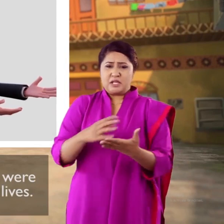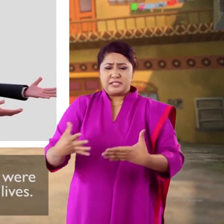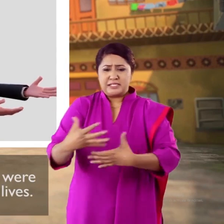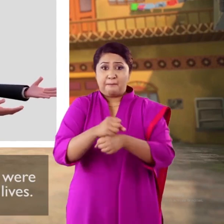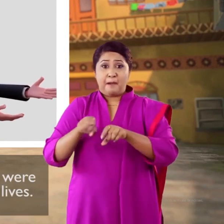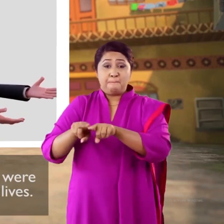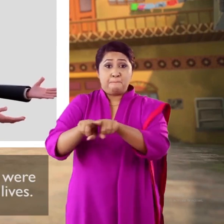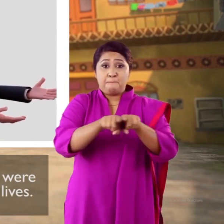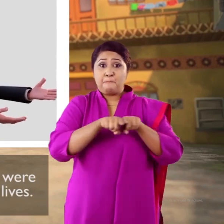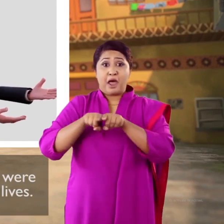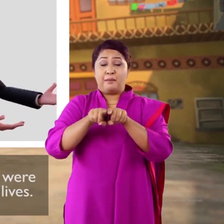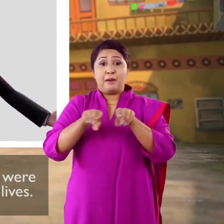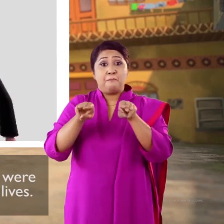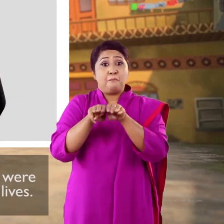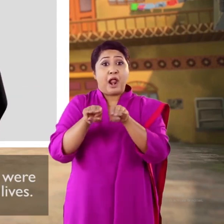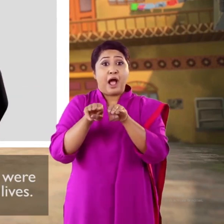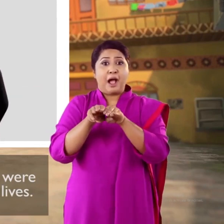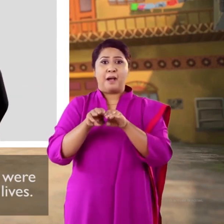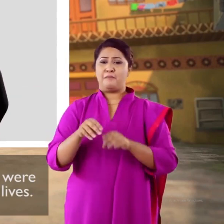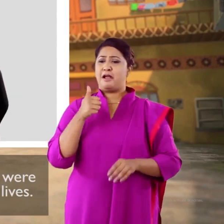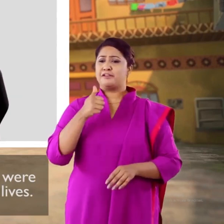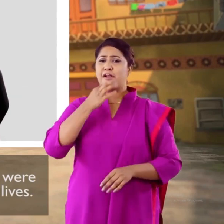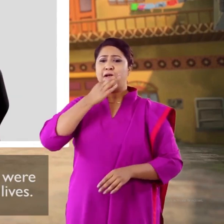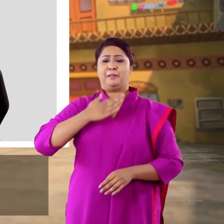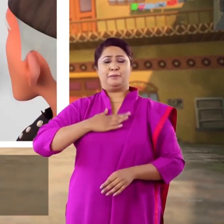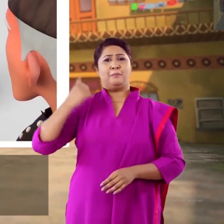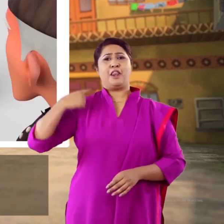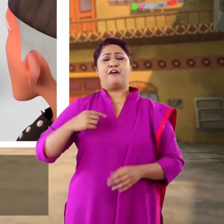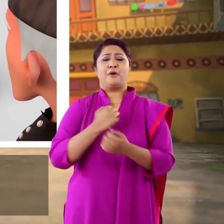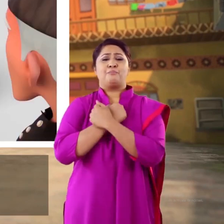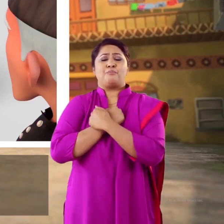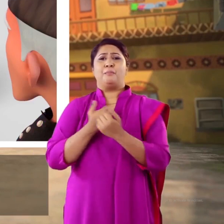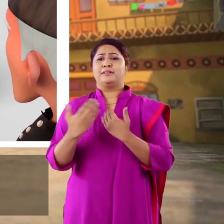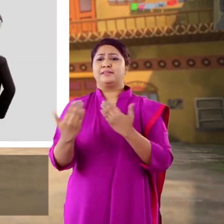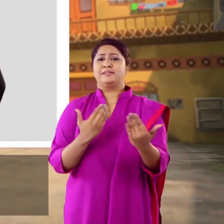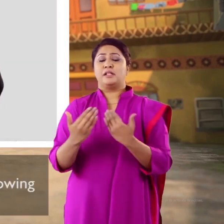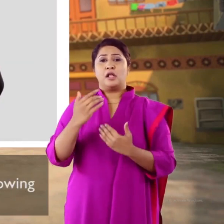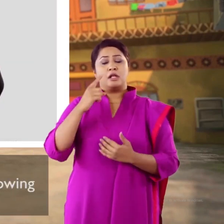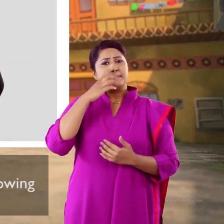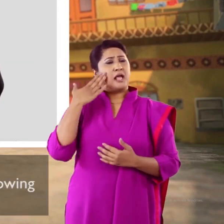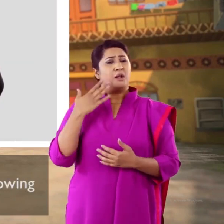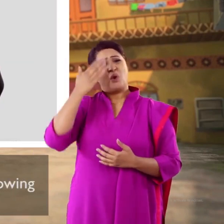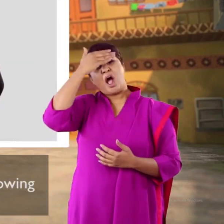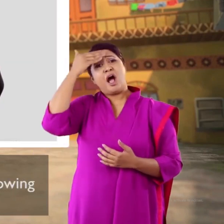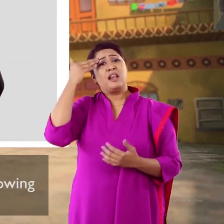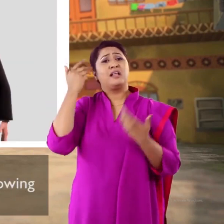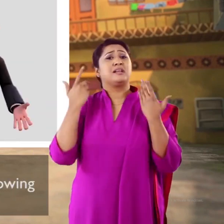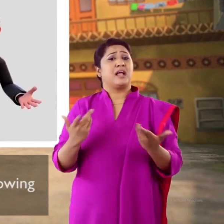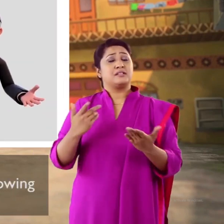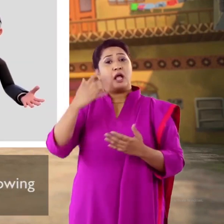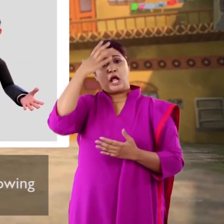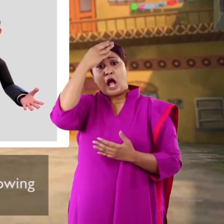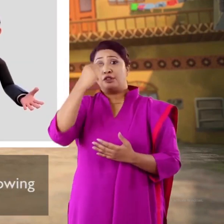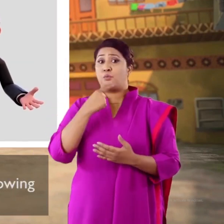सब बराबर शहरी हो जो एक मुअज़्ज़ज़ जिंदगी गुजार सके। इसका कोई हल नहीं है? तुम इस नफरत के सिलसिले